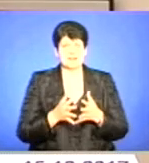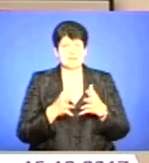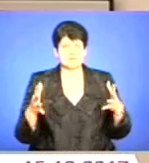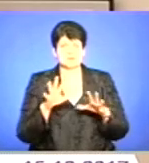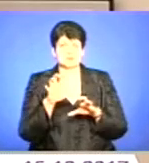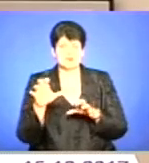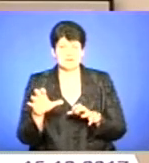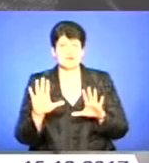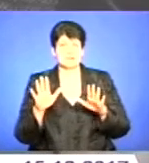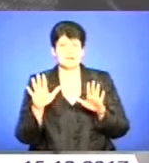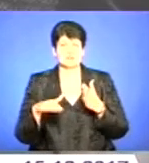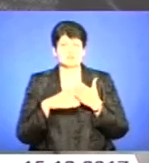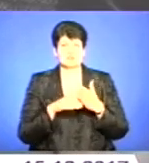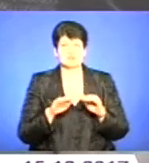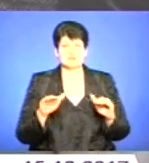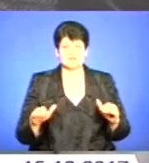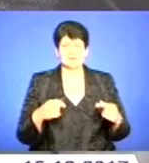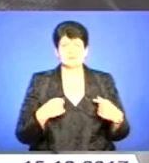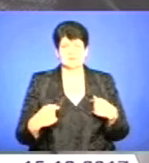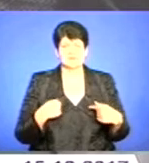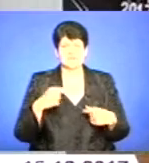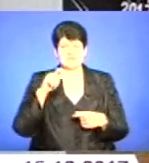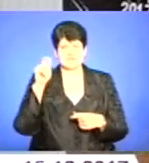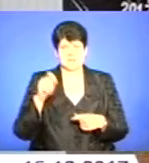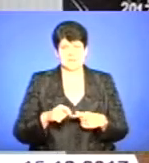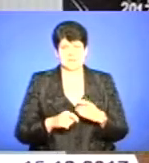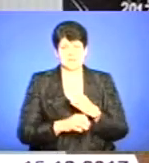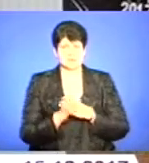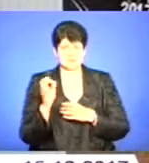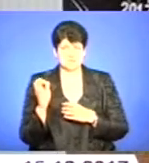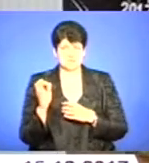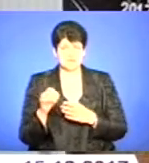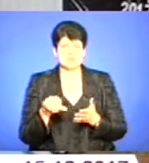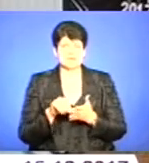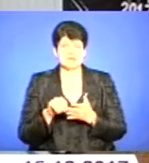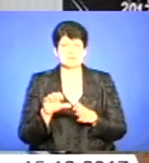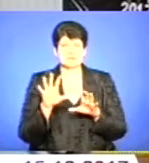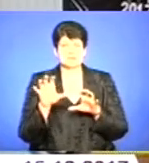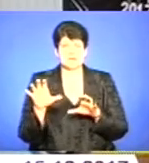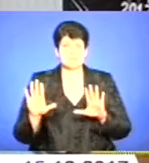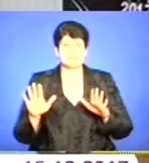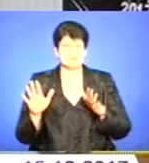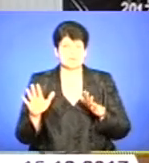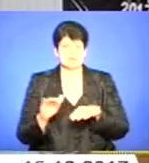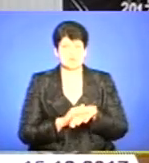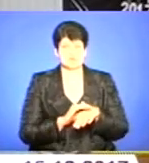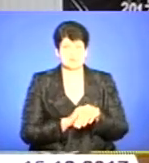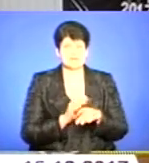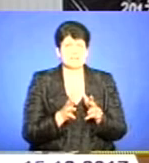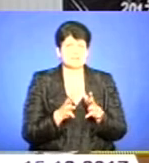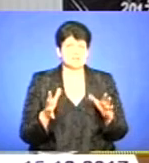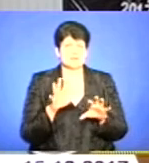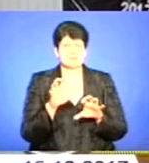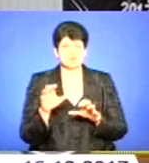світлин – миті допомоги дітям, які постраждали від війни на Сході. Представлені фотографії миті благодійності. Найбільше